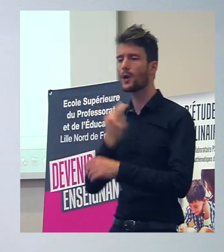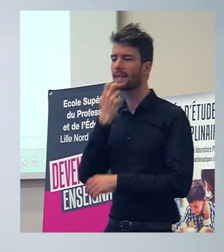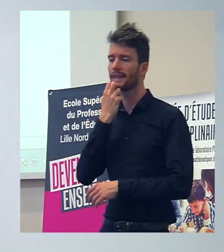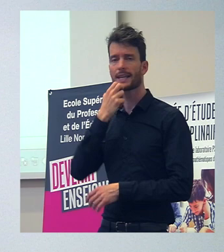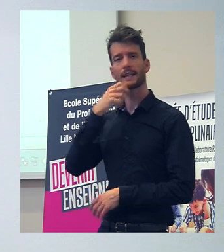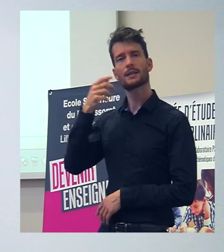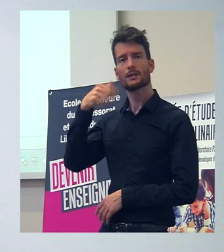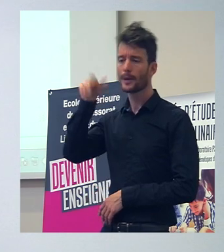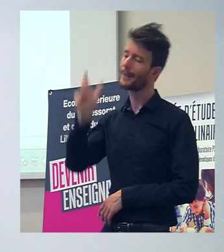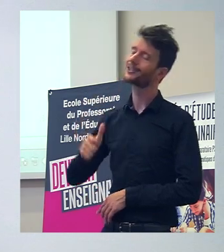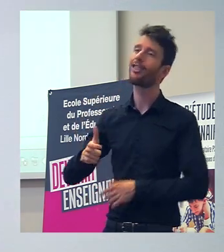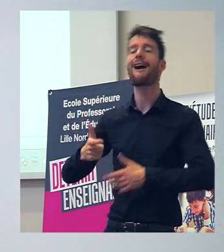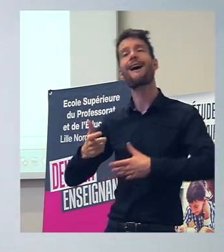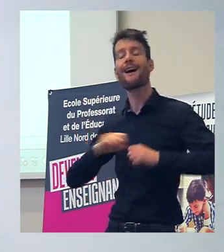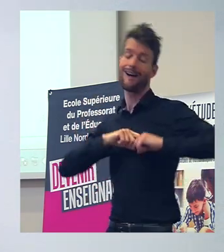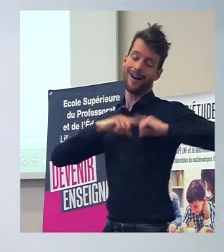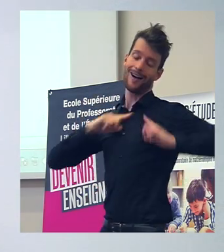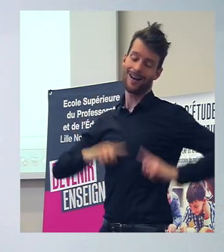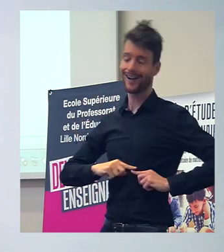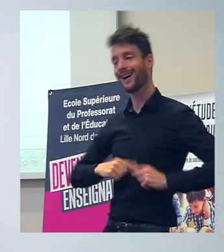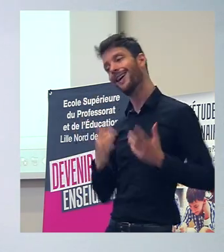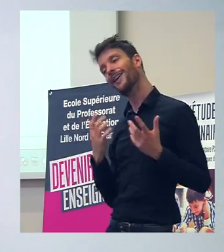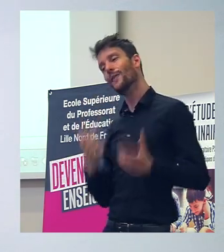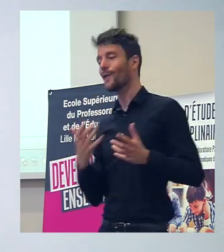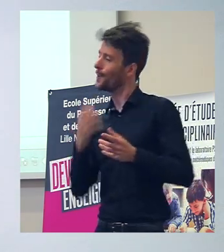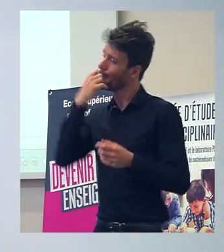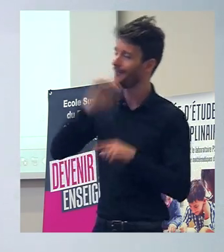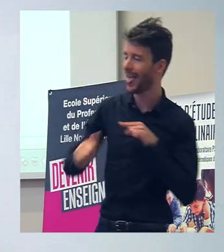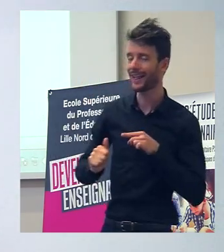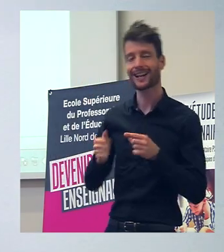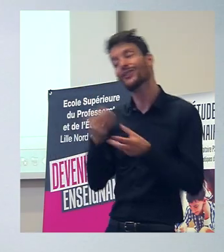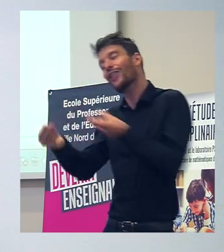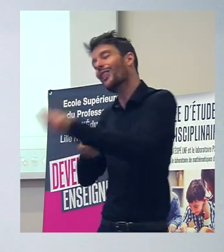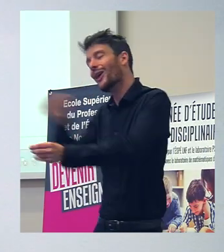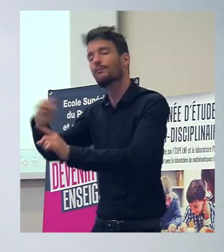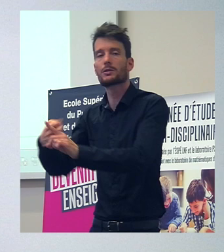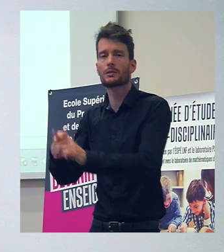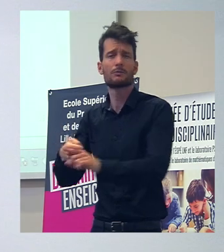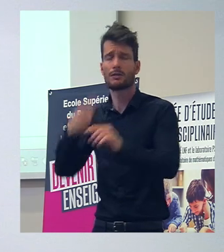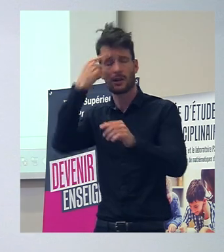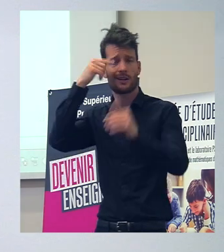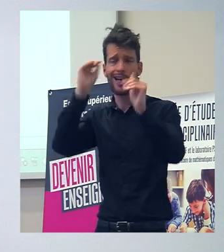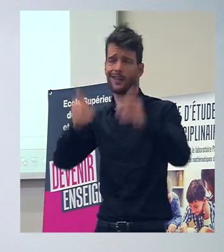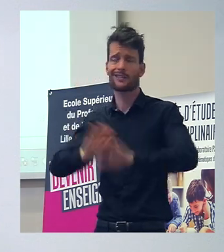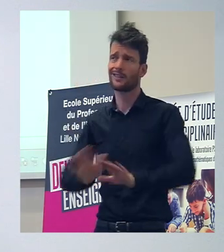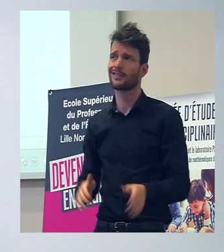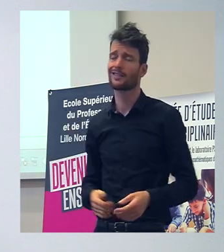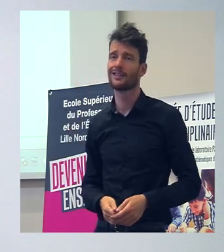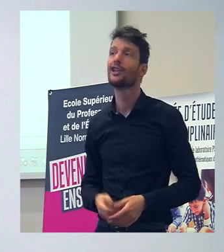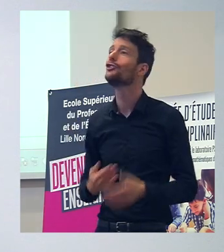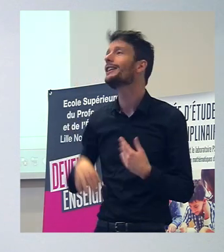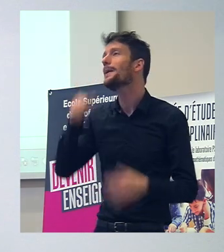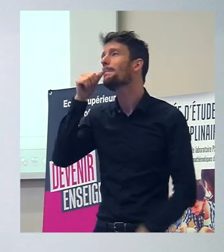un être généreux, plein de bonne volonté, qui va faire le bien. Hein. Donc, en